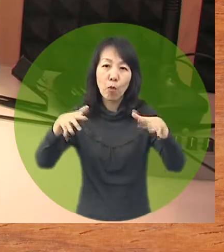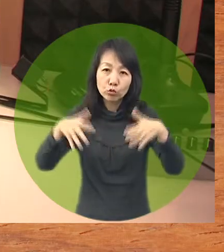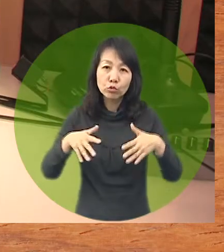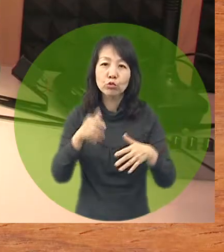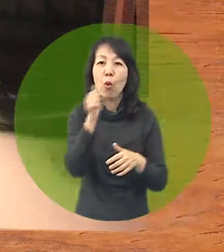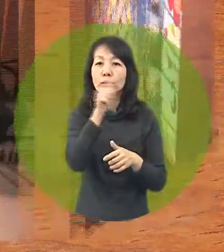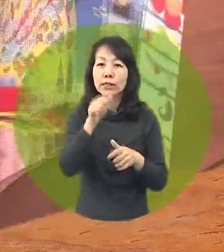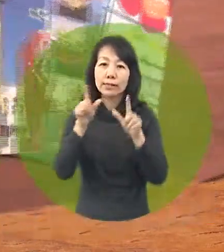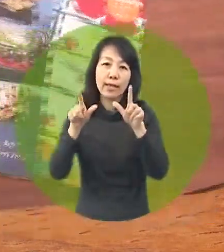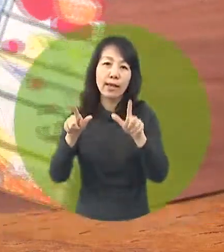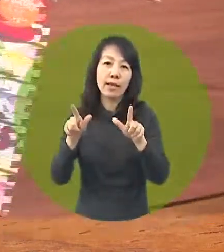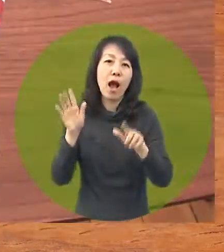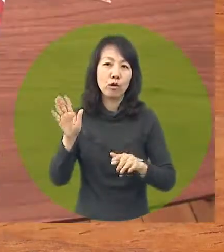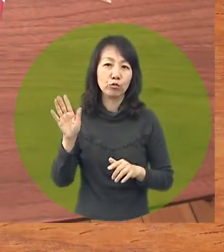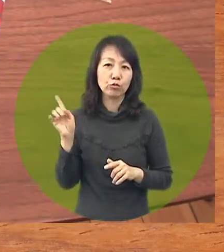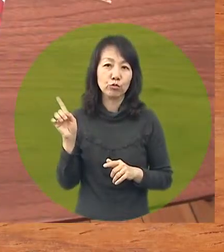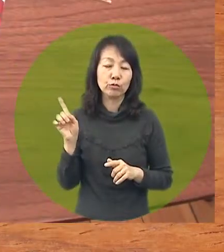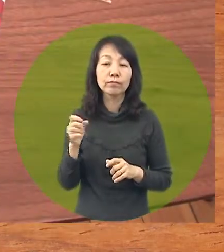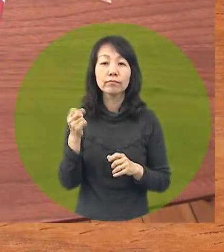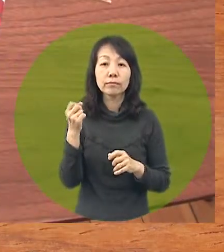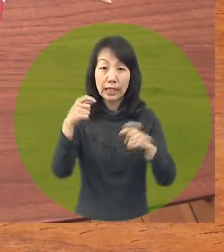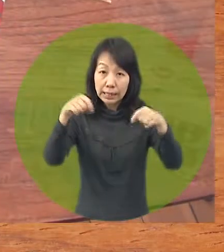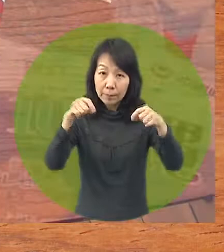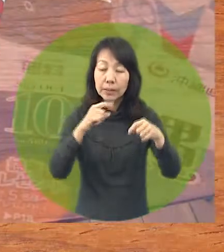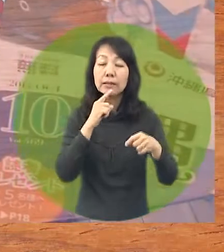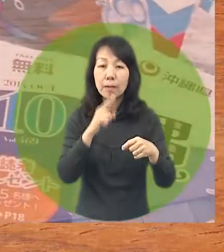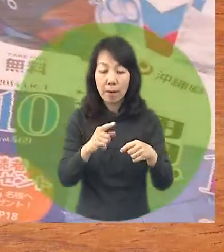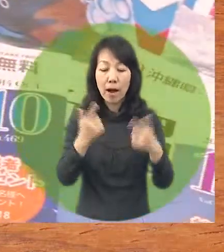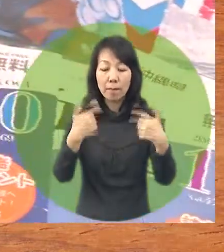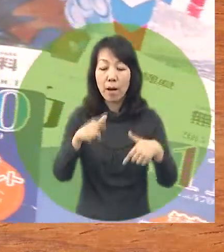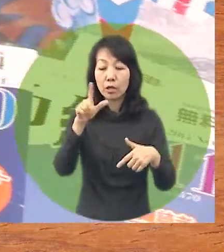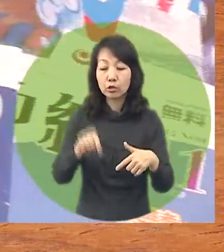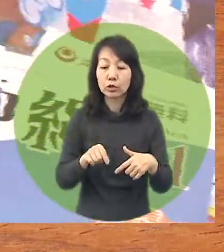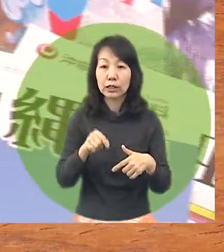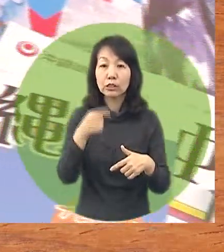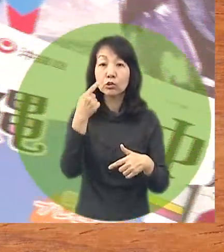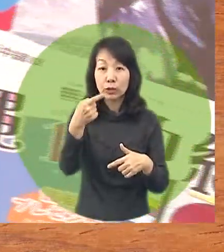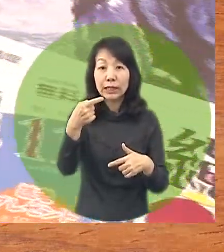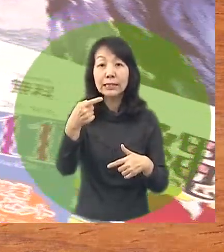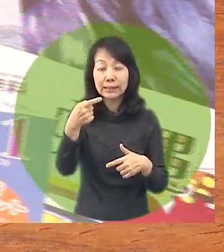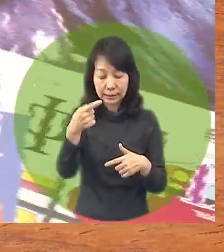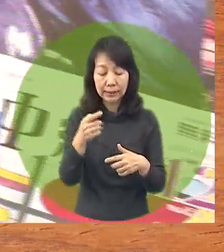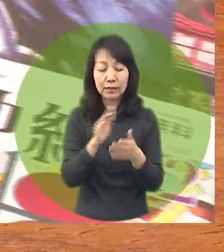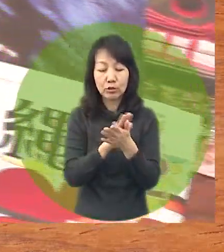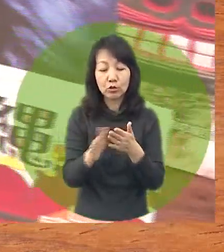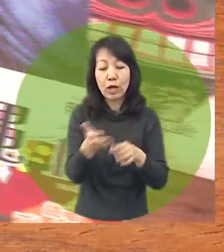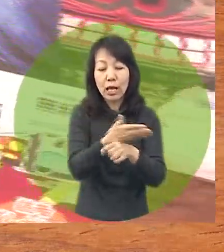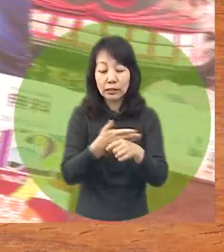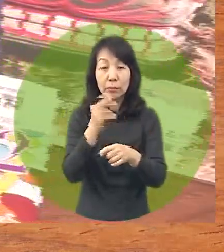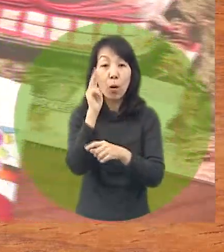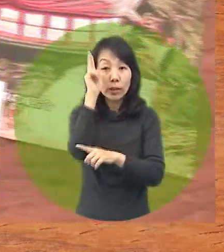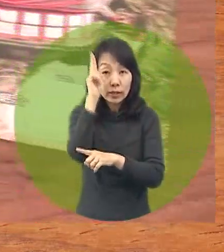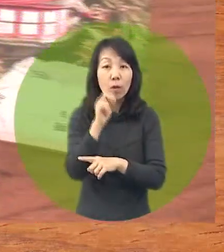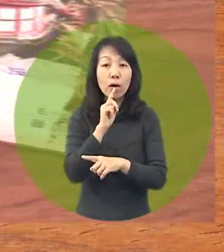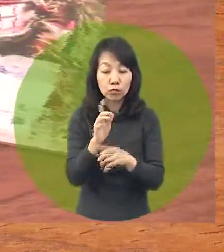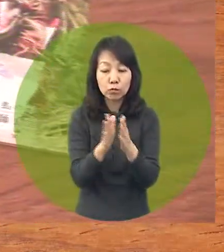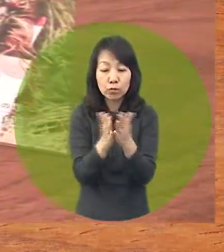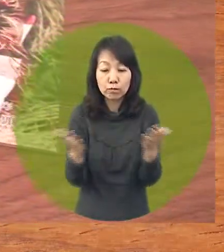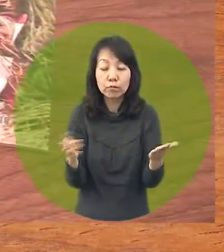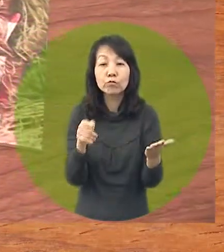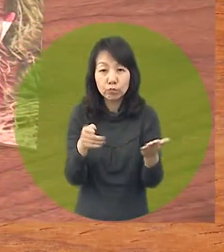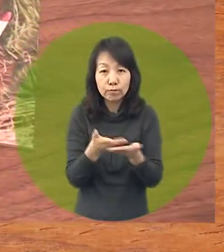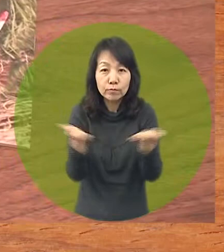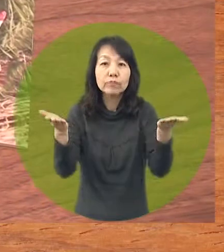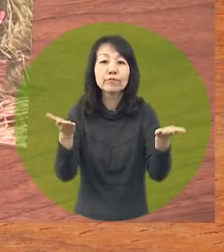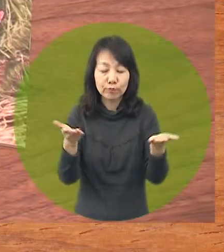。そして紙媒体では毎月1日にチュラ島沖縄を発行し、県民に親しま